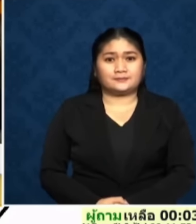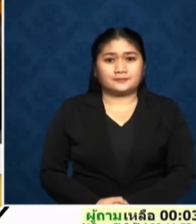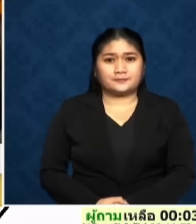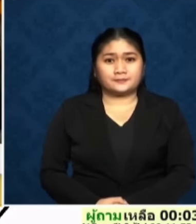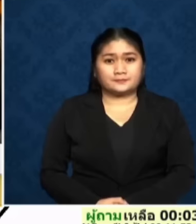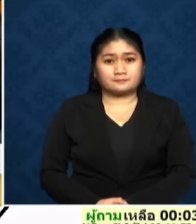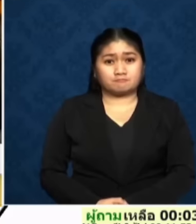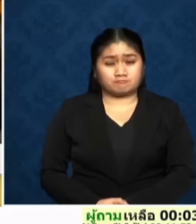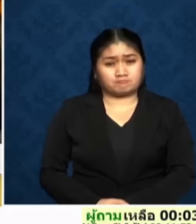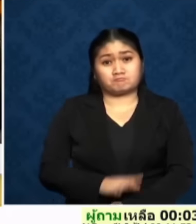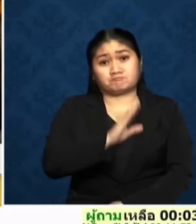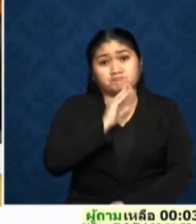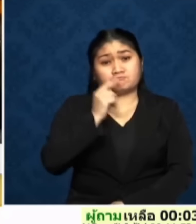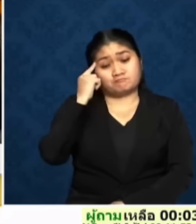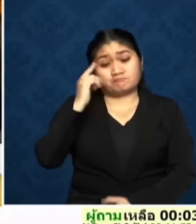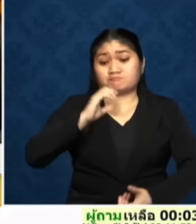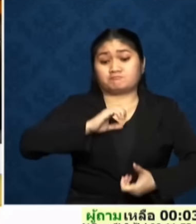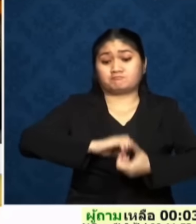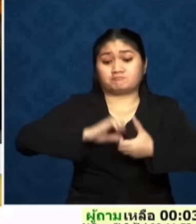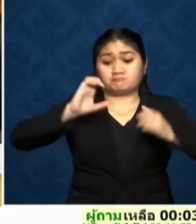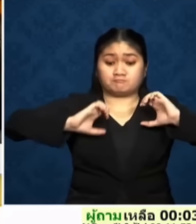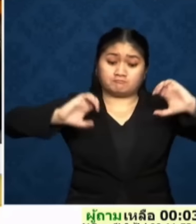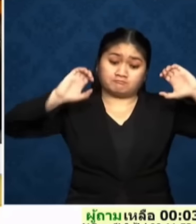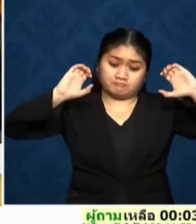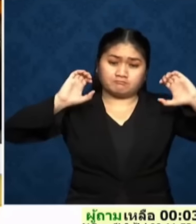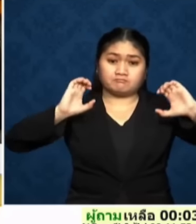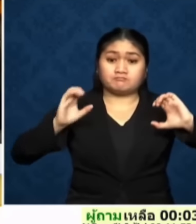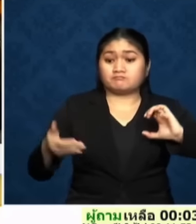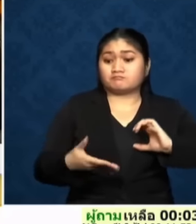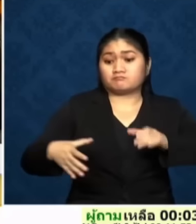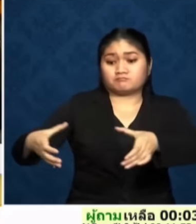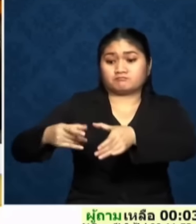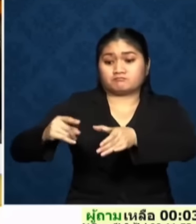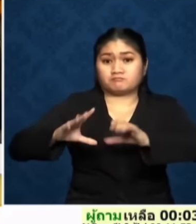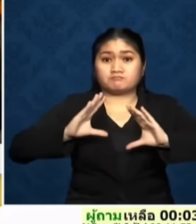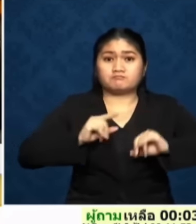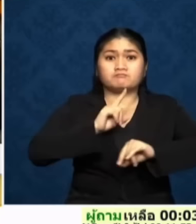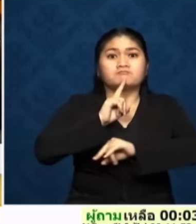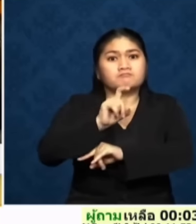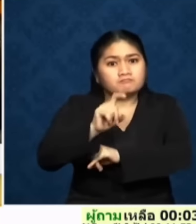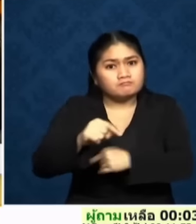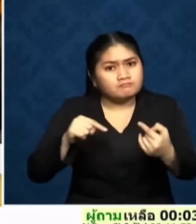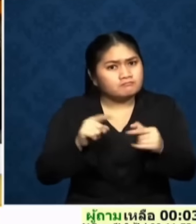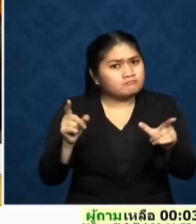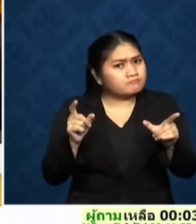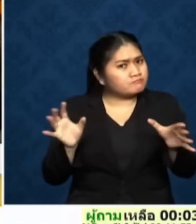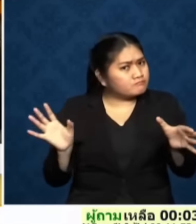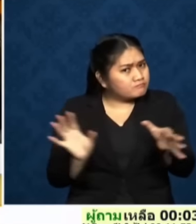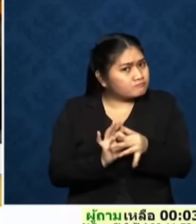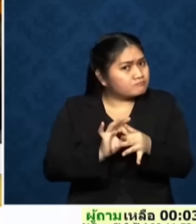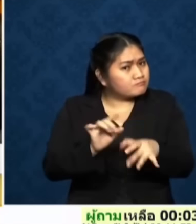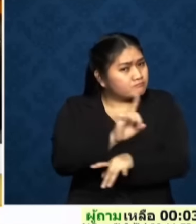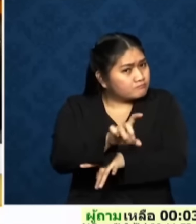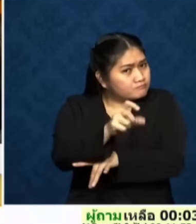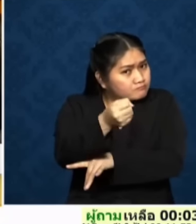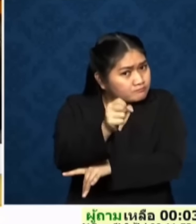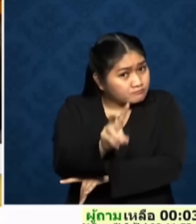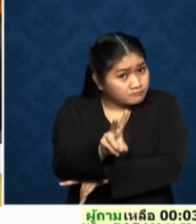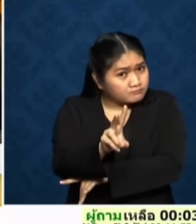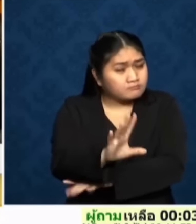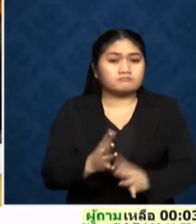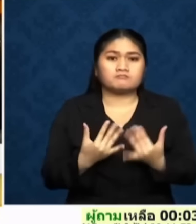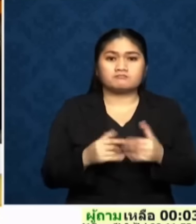ๆท่านจะร่วมรัฐบาลที่ประชุมก็ซักท่านในหมวดนี้หมวด2เรื่องเกี่ยวกับมาตรา112พวกนี้แหละวันนี้ตรงนี้มันเป็นปัญห